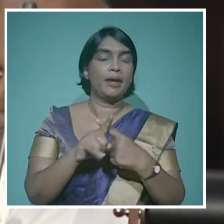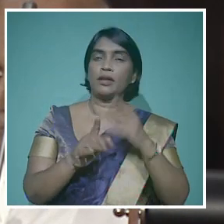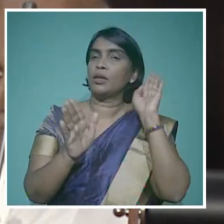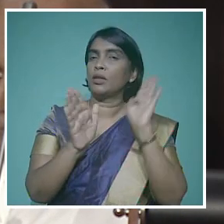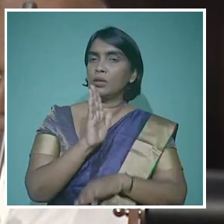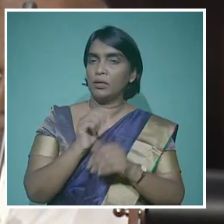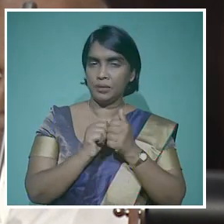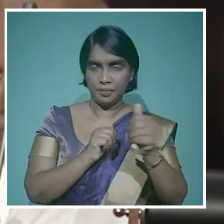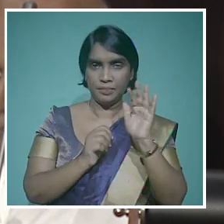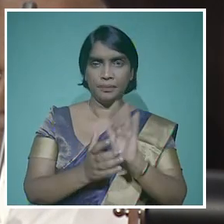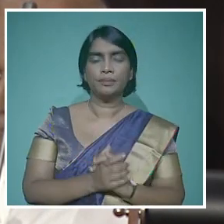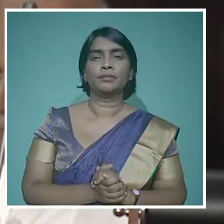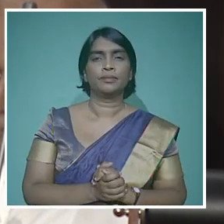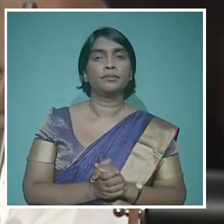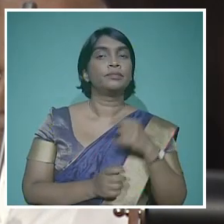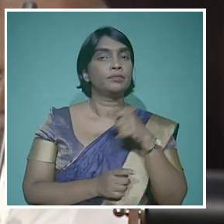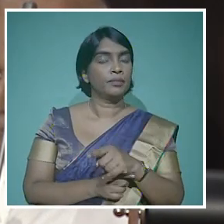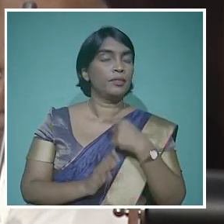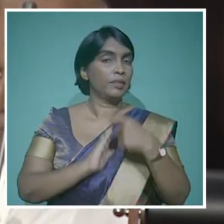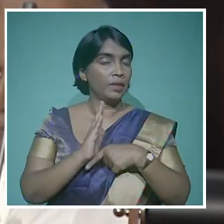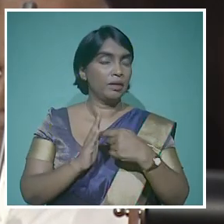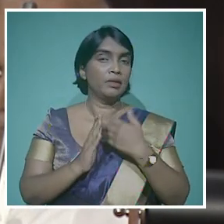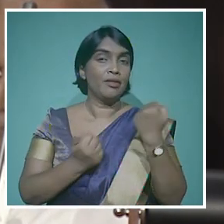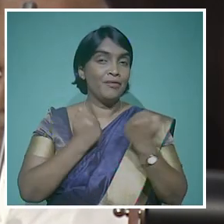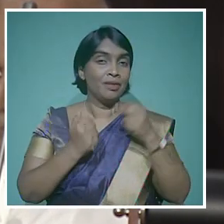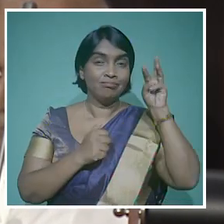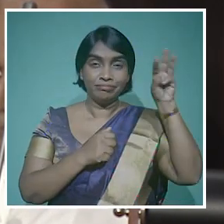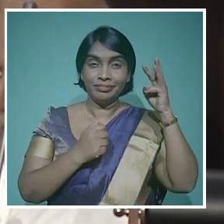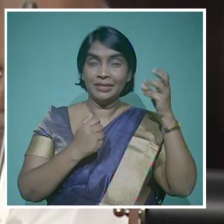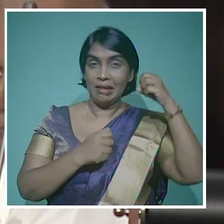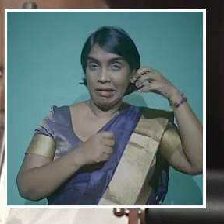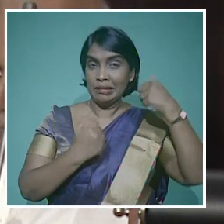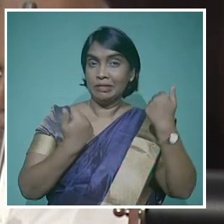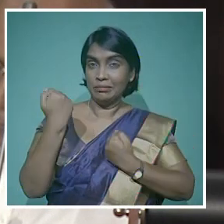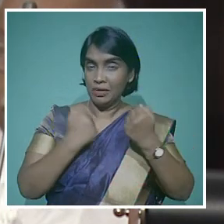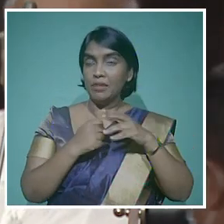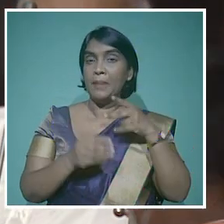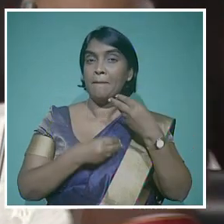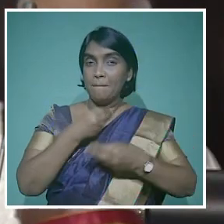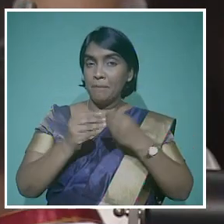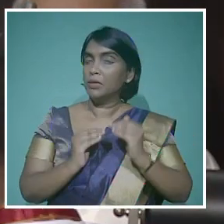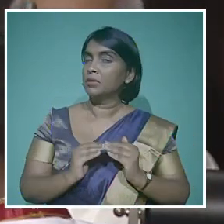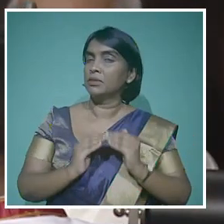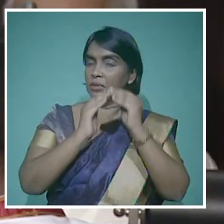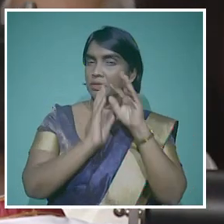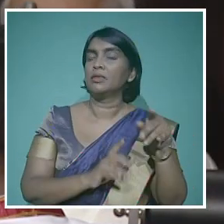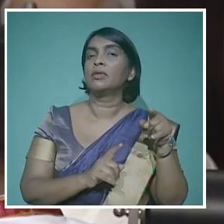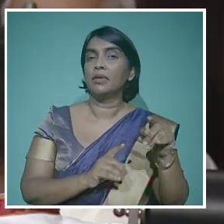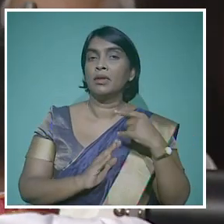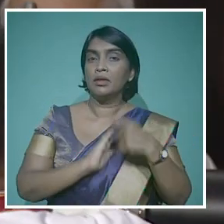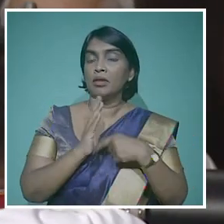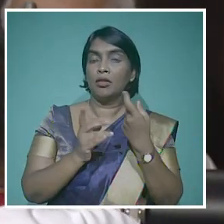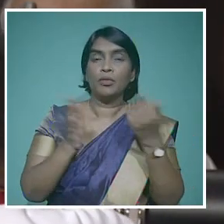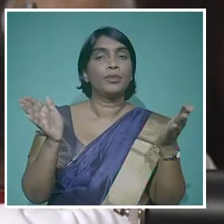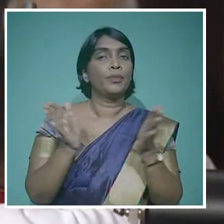කිරීමට කටයුතු කරනු ලැබේ. මෙහිදී දේශීය විද්‍යුත් මෝටර රථ උපාංග නිෂ්පාදන කර්මාන්තයේ දියුණුව සඳහා දේශීය ආගය